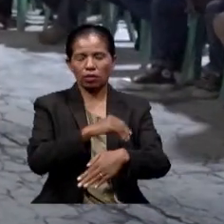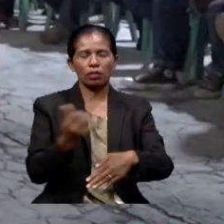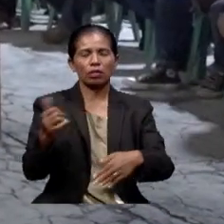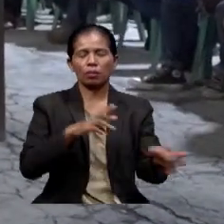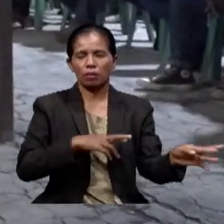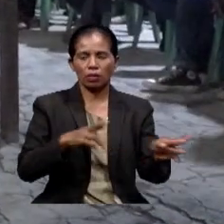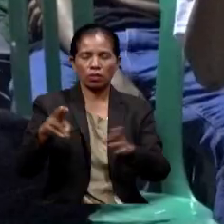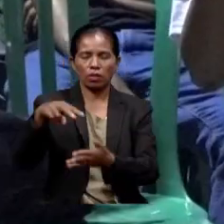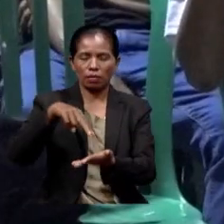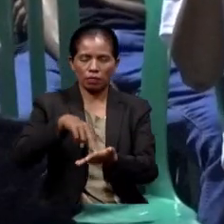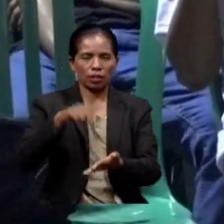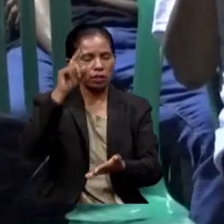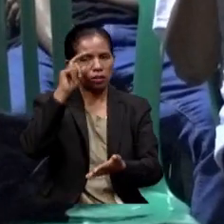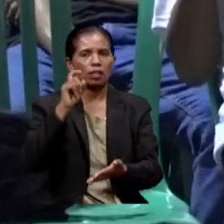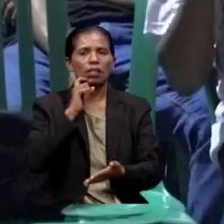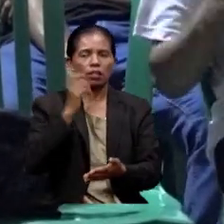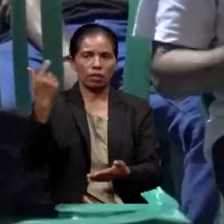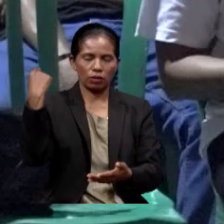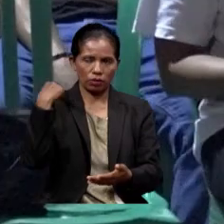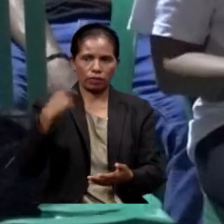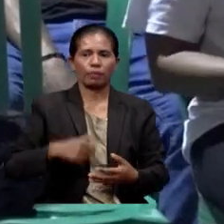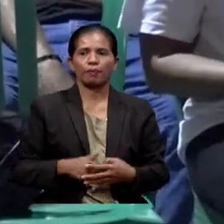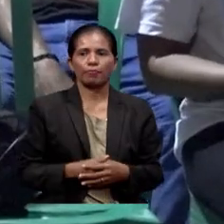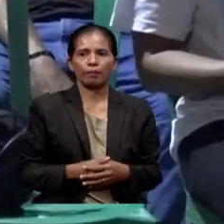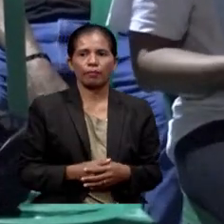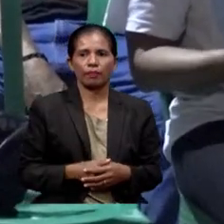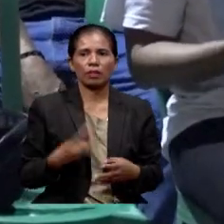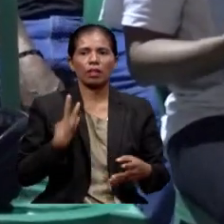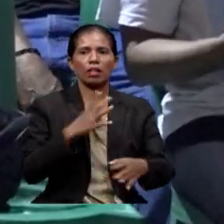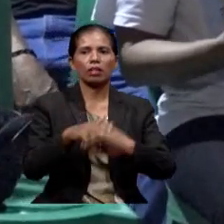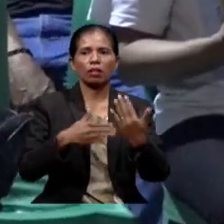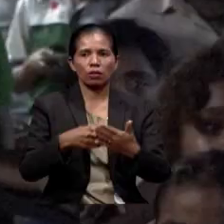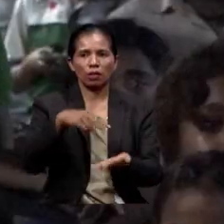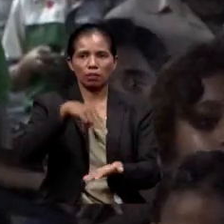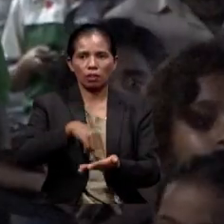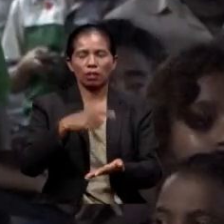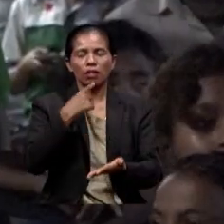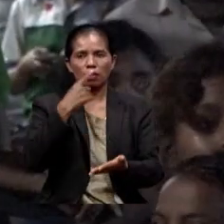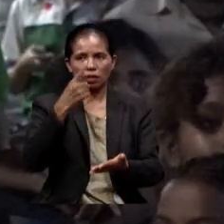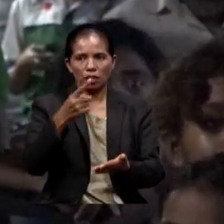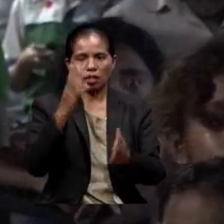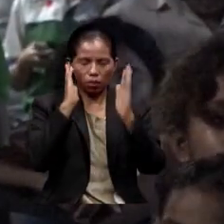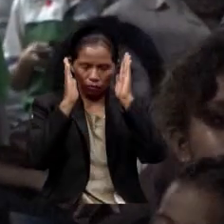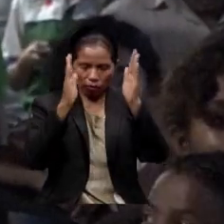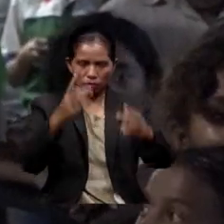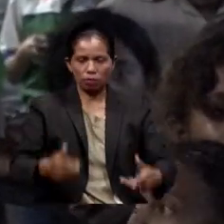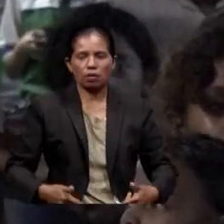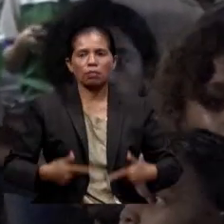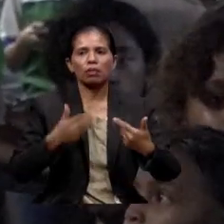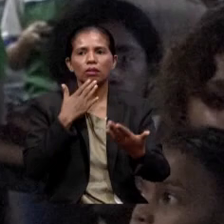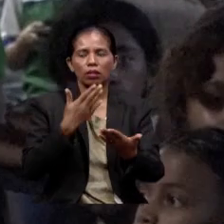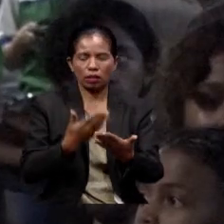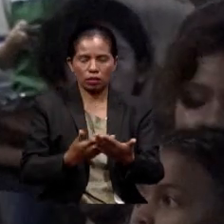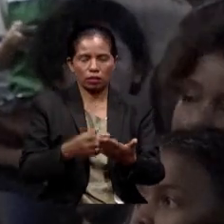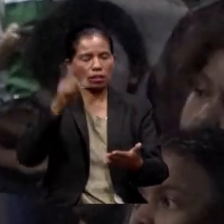pronto hambrik e a sanana Guzmão nyakotuk kita ututu hambrik poli hati tema moris dia sema katulori makmau